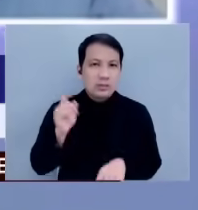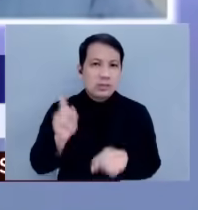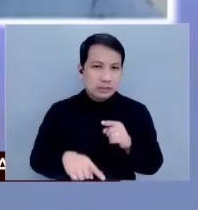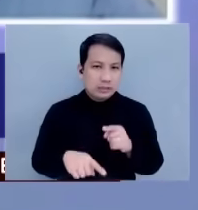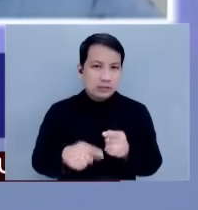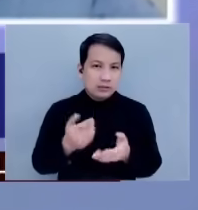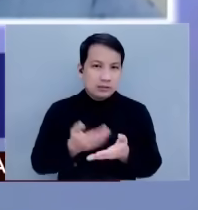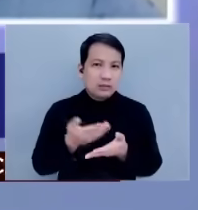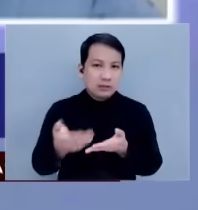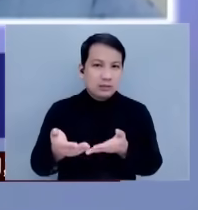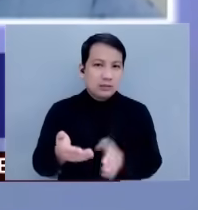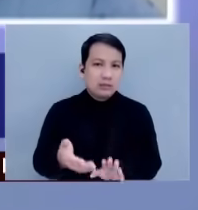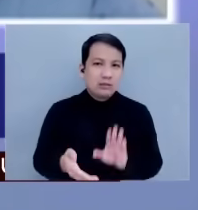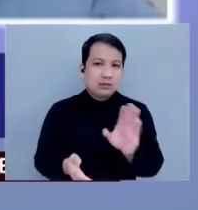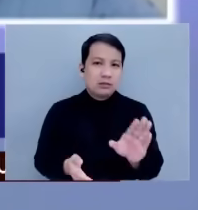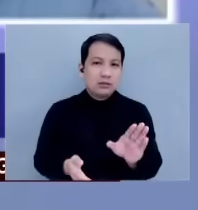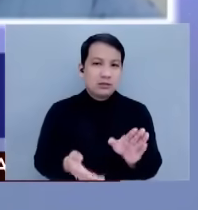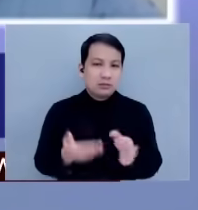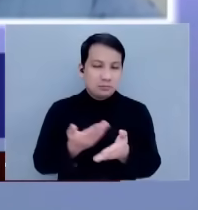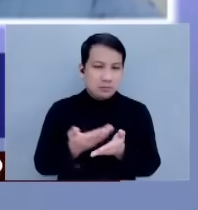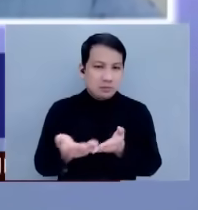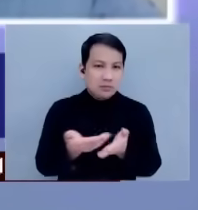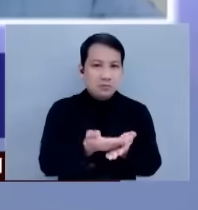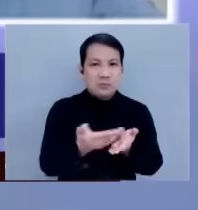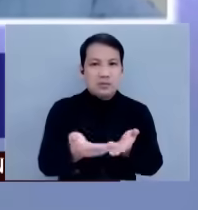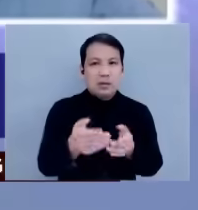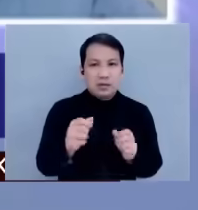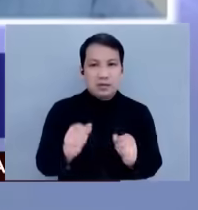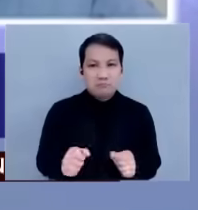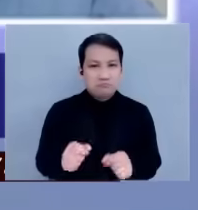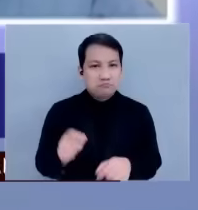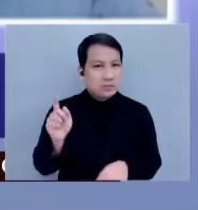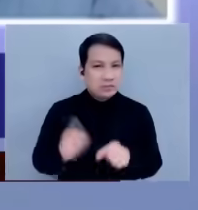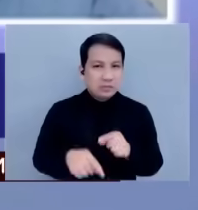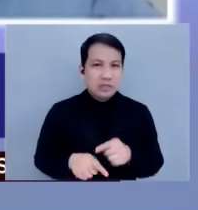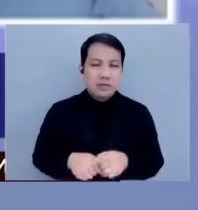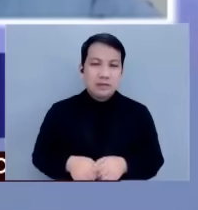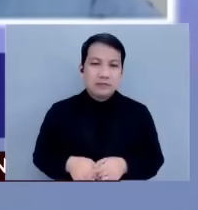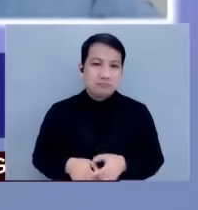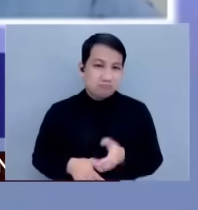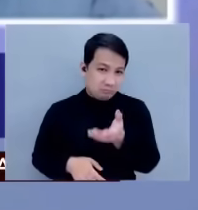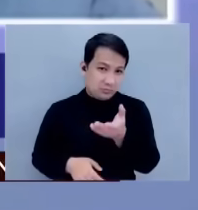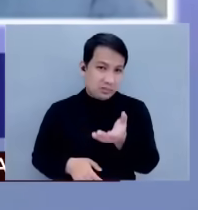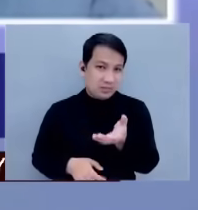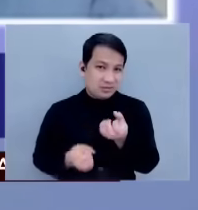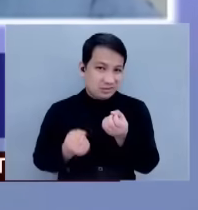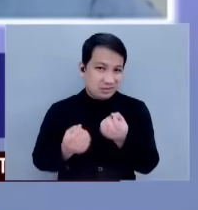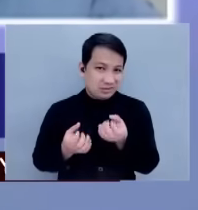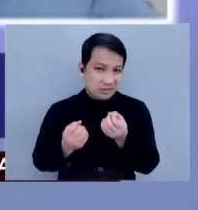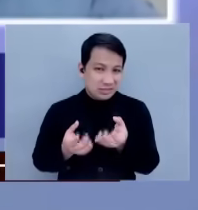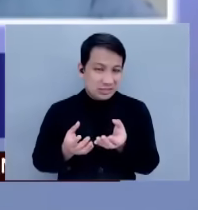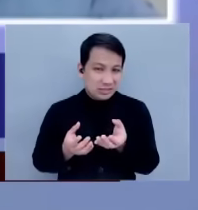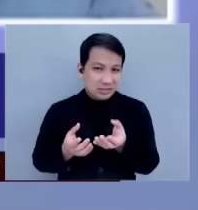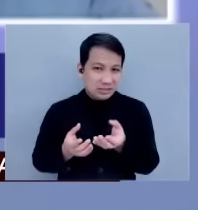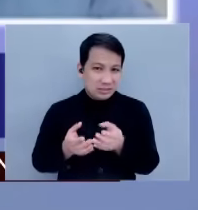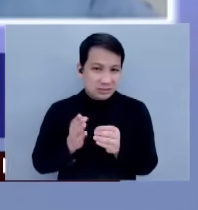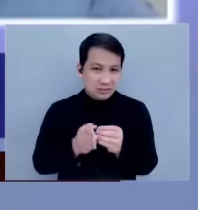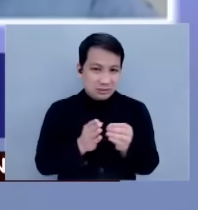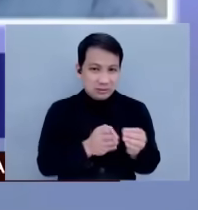mga buyers. So, iyan, pag ganyan na maraming kamatis ang hindi